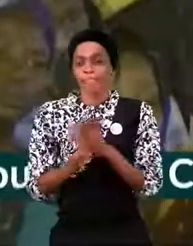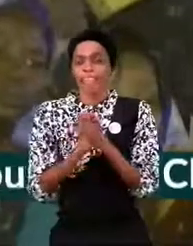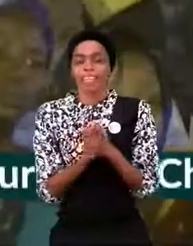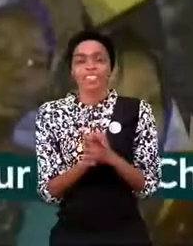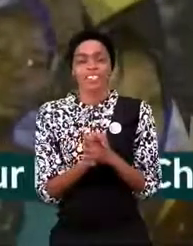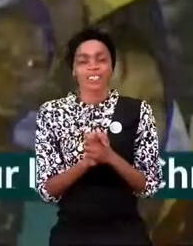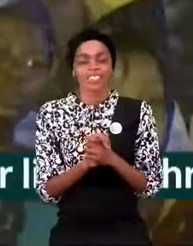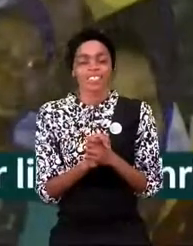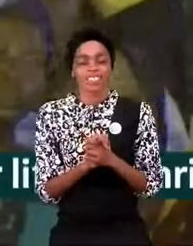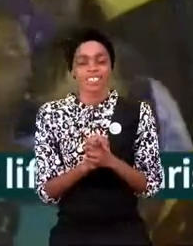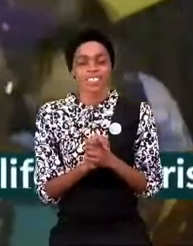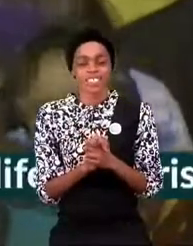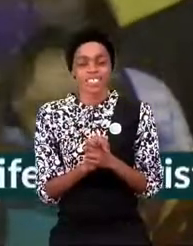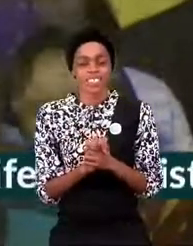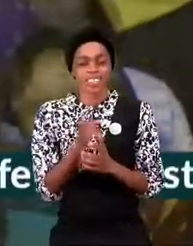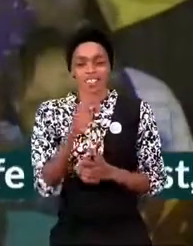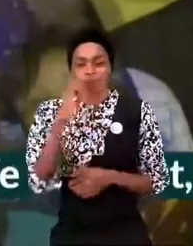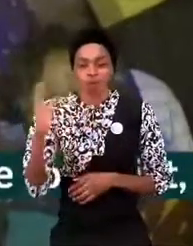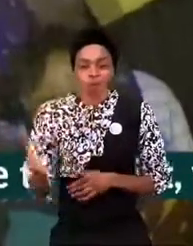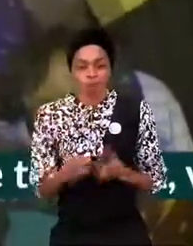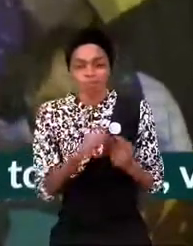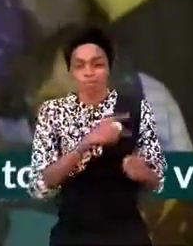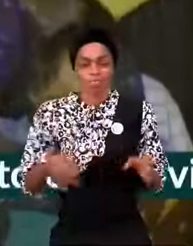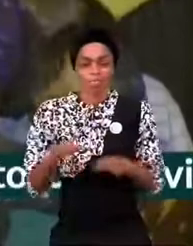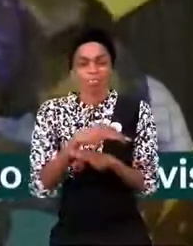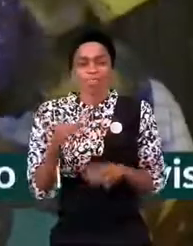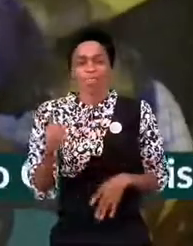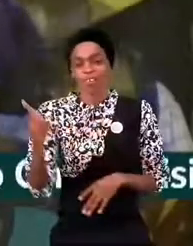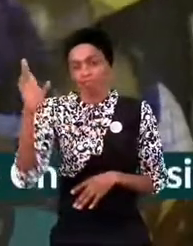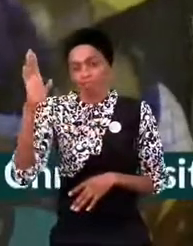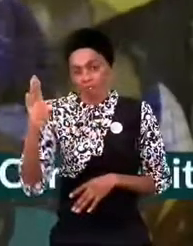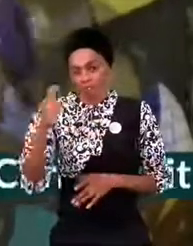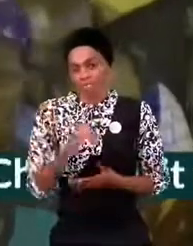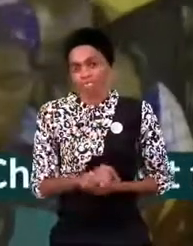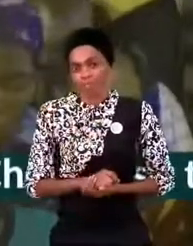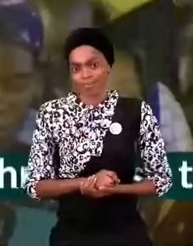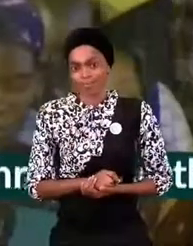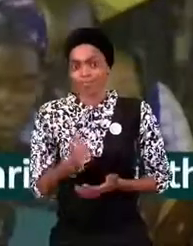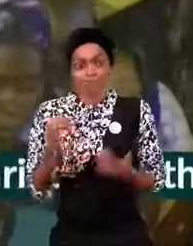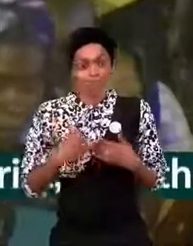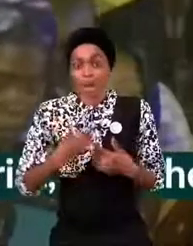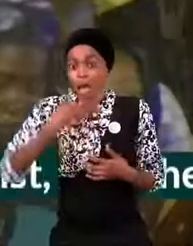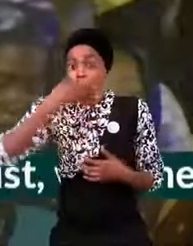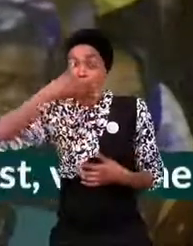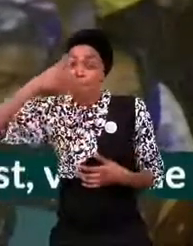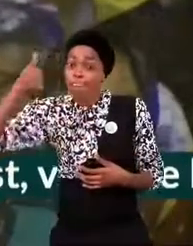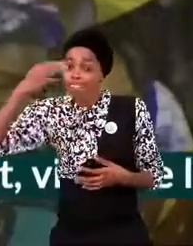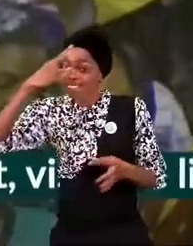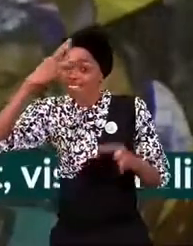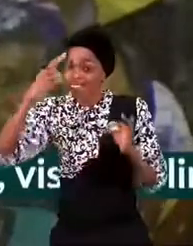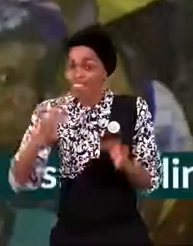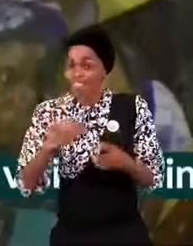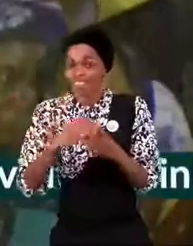Félicitations. Soyez les bienvenus dans le royaume de Dieu. C'est la meilleure décision que vous avez jamais prise. Comme notre Père dans le ciel l'a